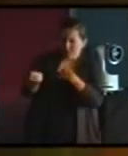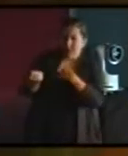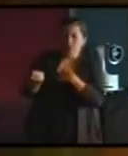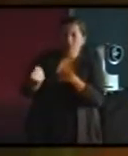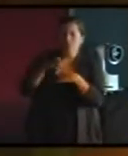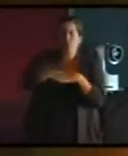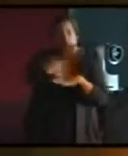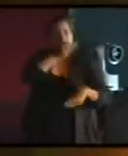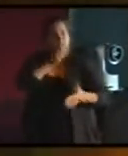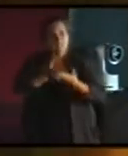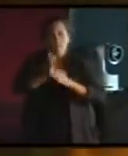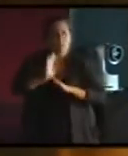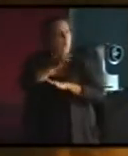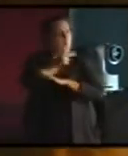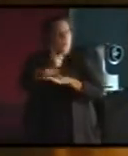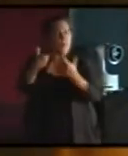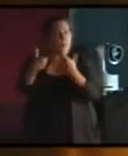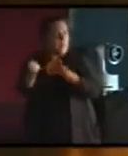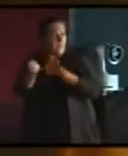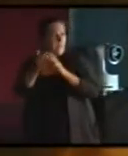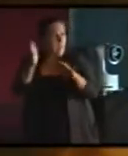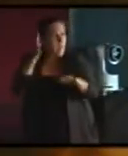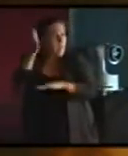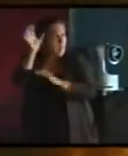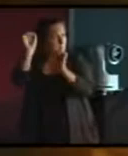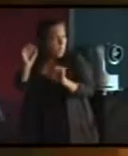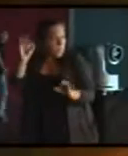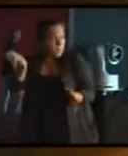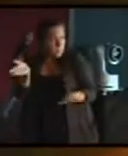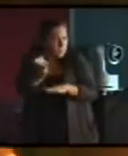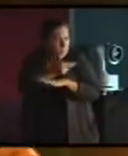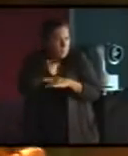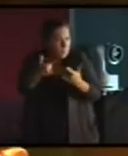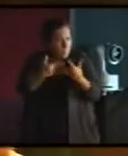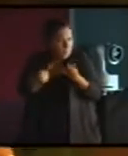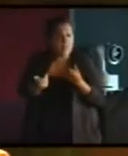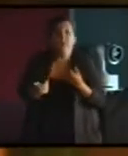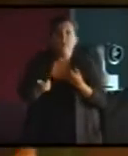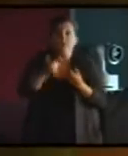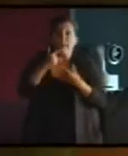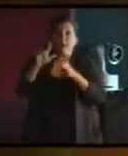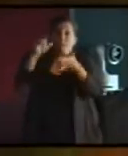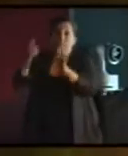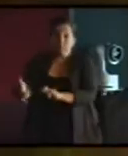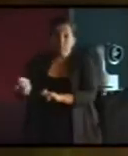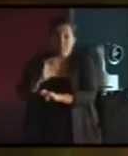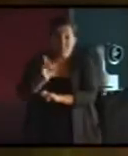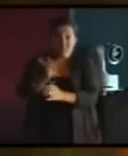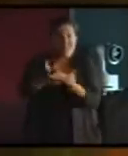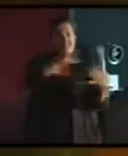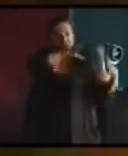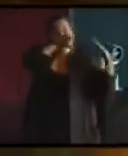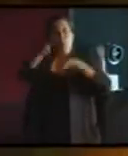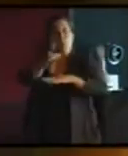les met à côté, puis on vous garde ça pour l'avenir. En cela, on a préservé, non pas la démolition, mais l'occupation de ce